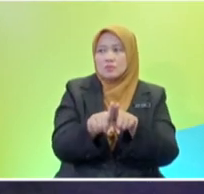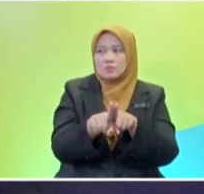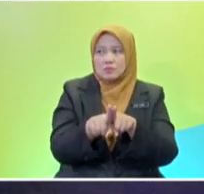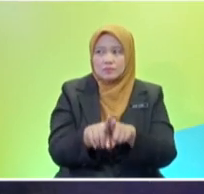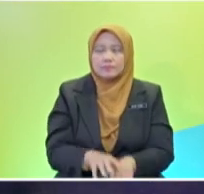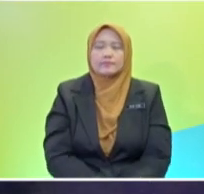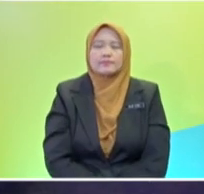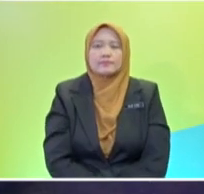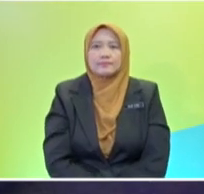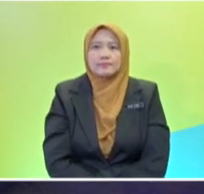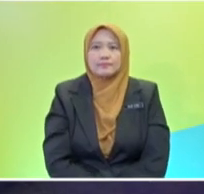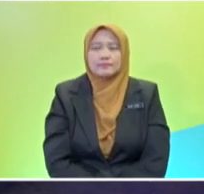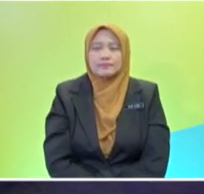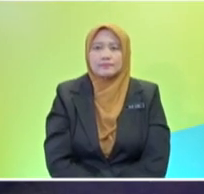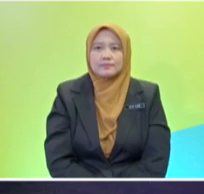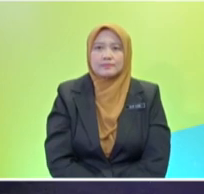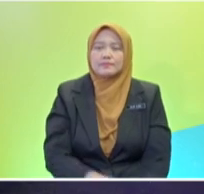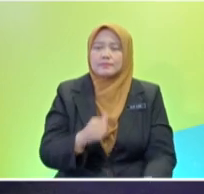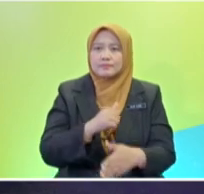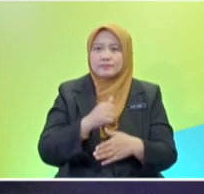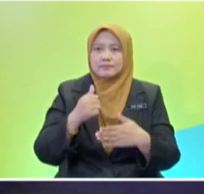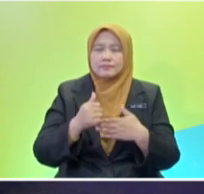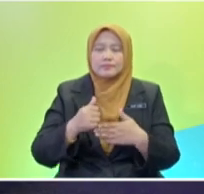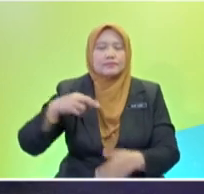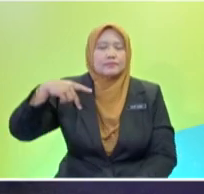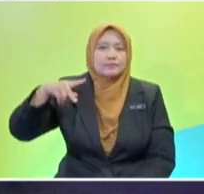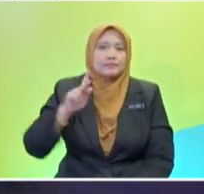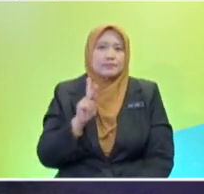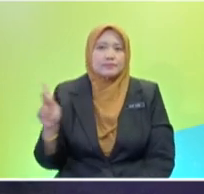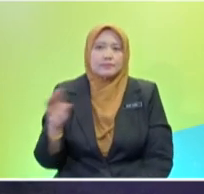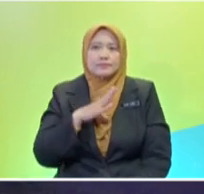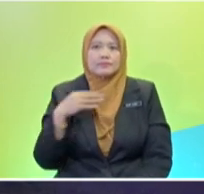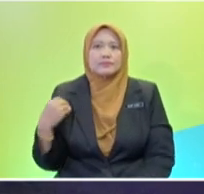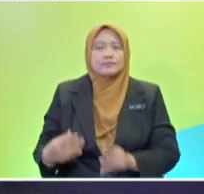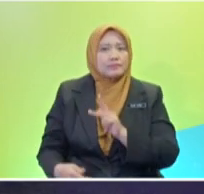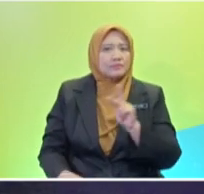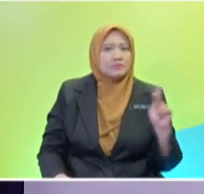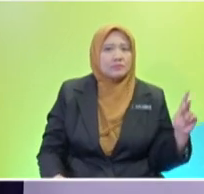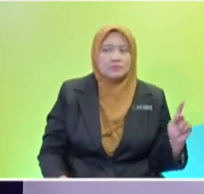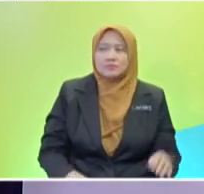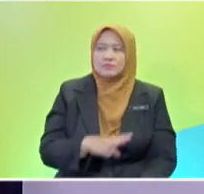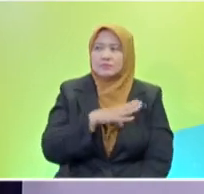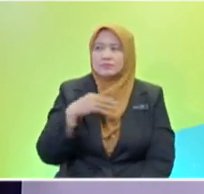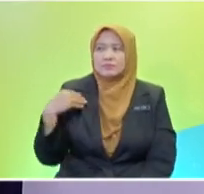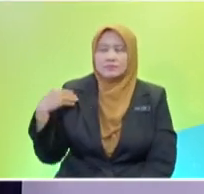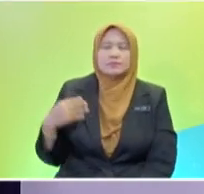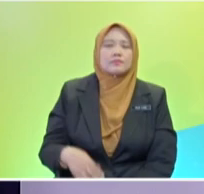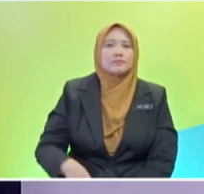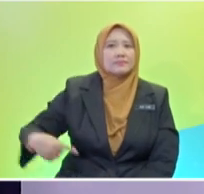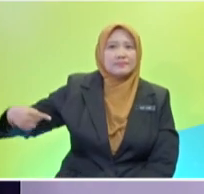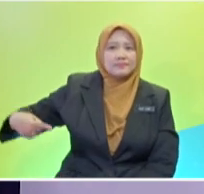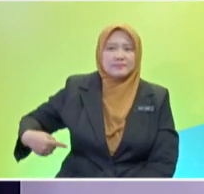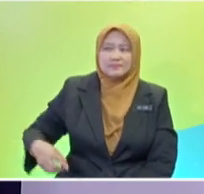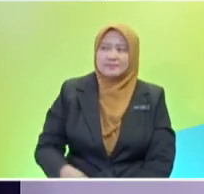antara kaki kanan dan di kiri dan juga antara kaki dan juga pinggang jadi di kawasan yang sama anggota